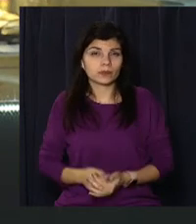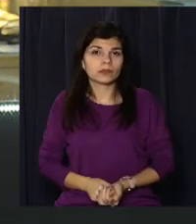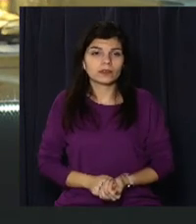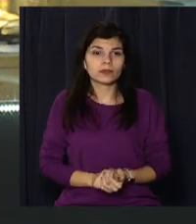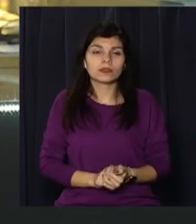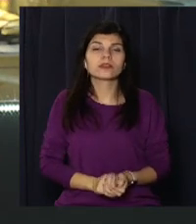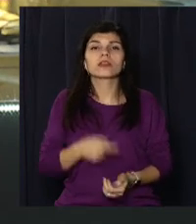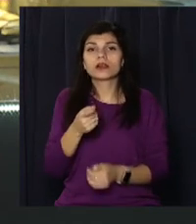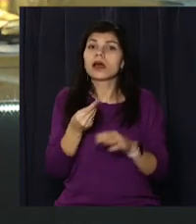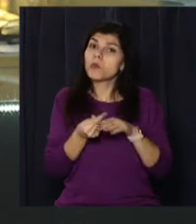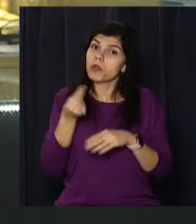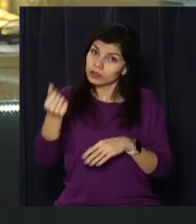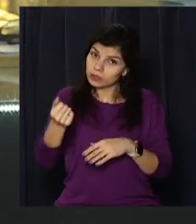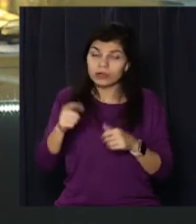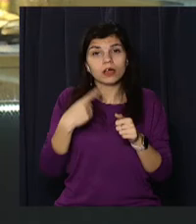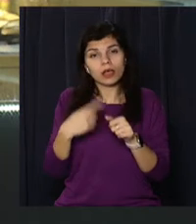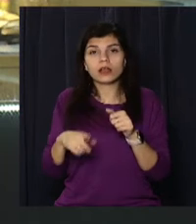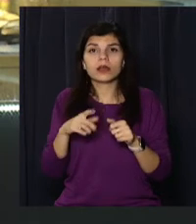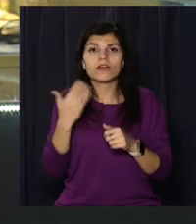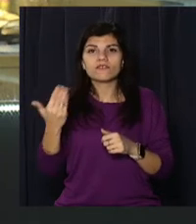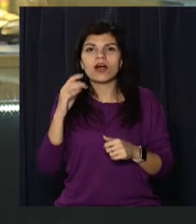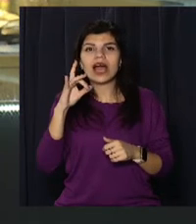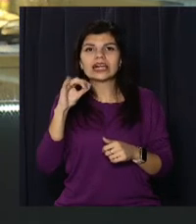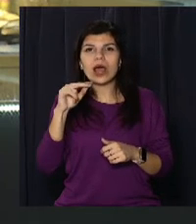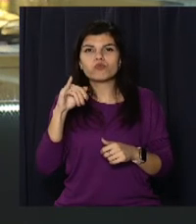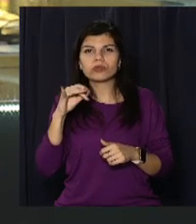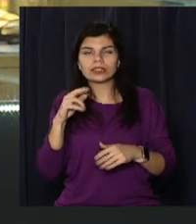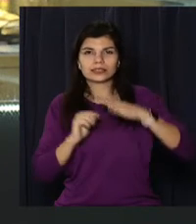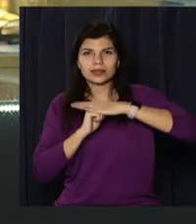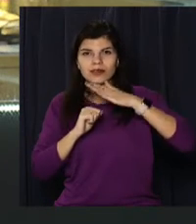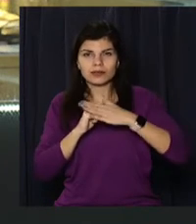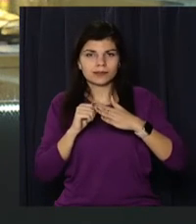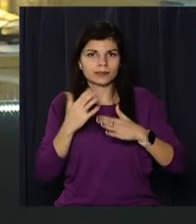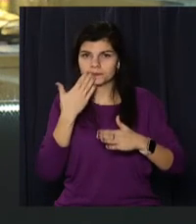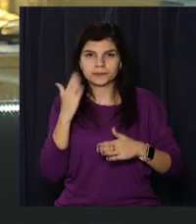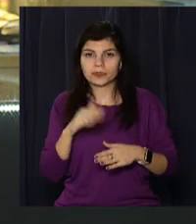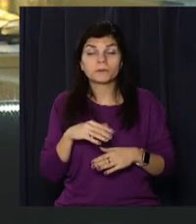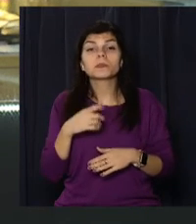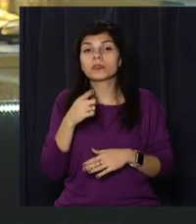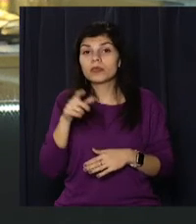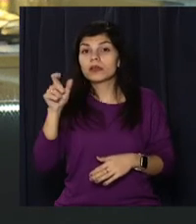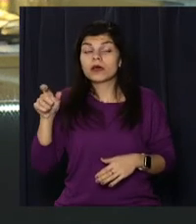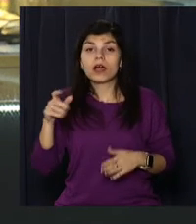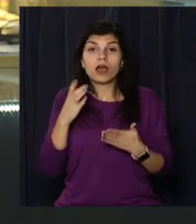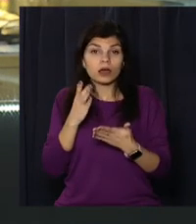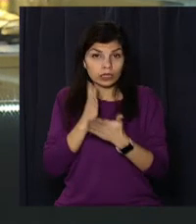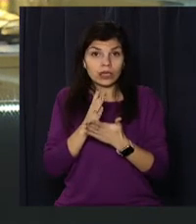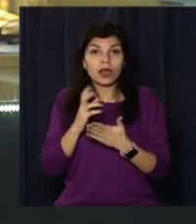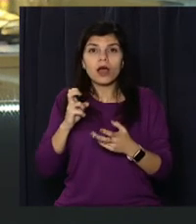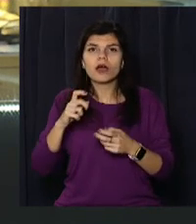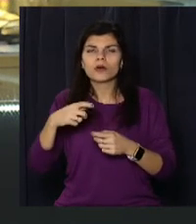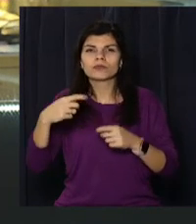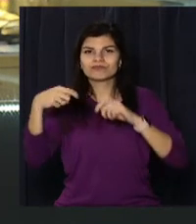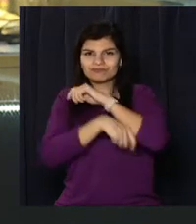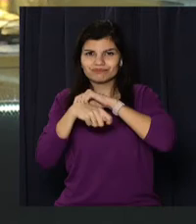Платіть або репутації гаплик. Служба безпеки України викрила на Дніпропетровщині активістів, які під прикриттям боротьби з